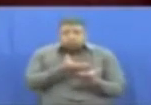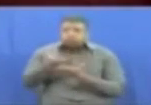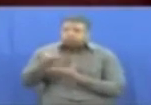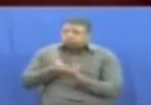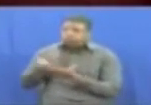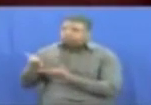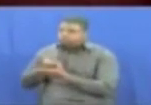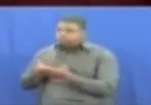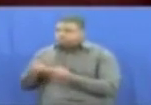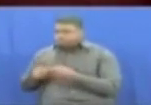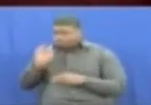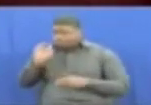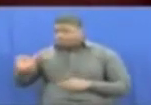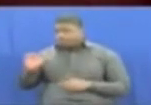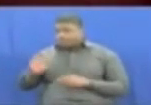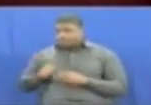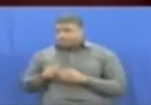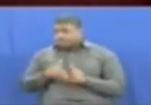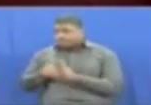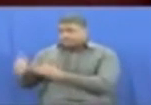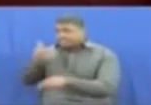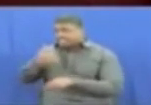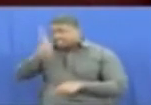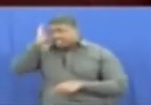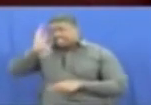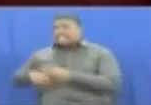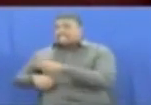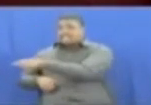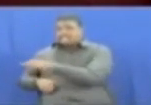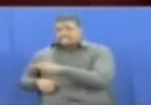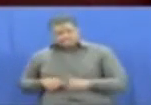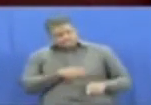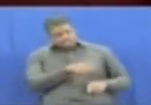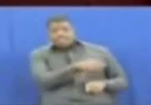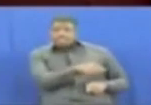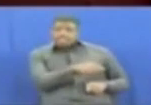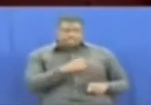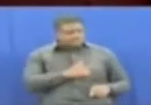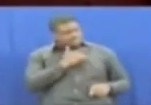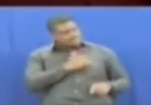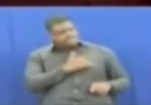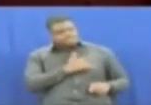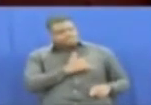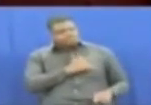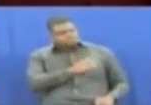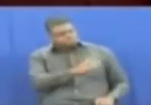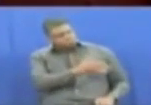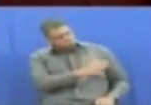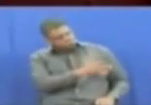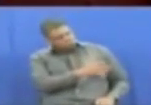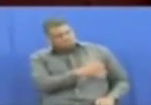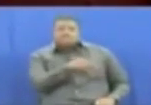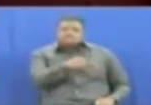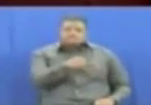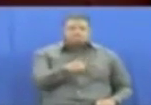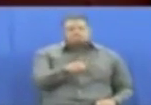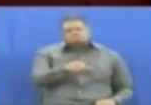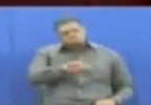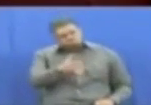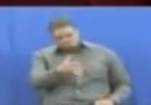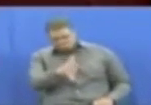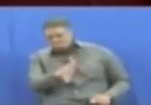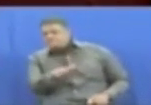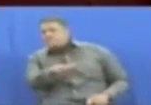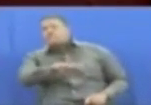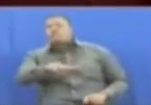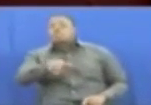na kuambiana na upande wa serikali, eneo hili tunahisi halijakaa sawa, eneo hili halijakaa sawa, eneo